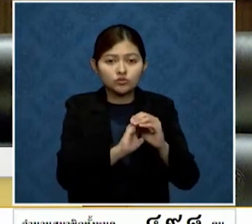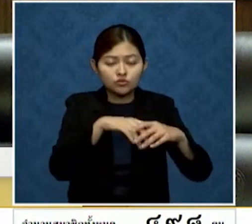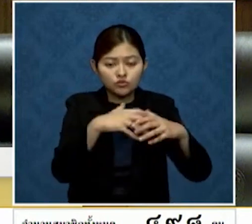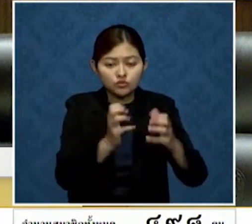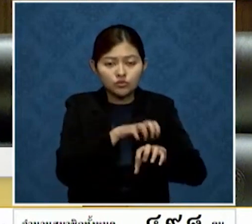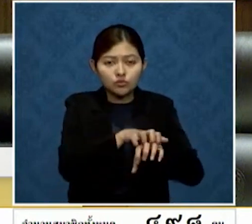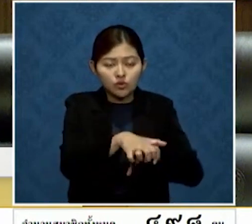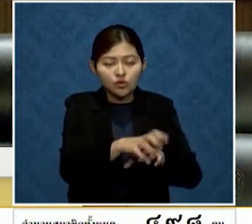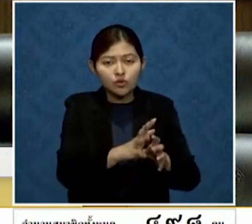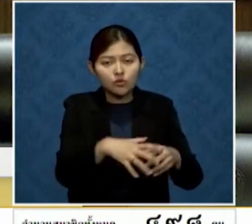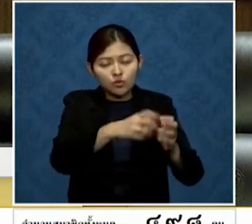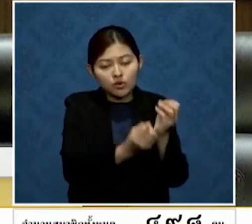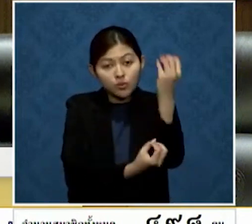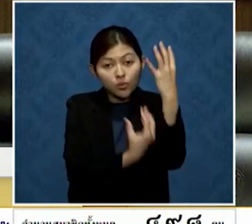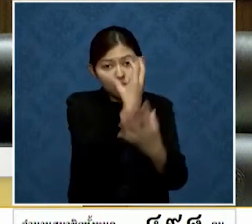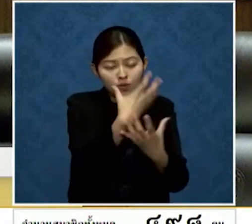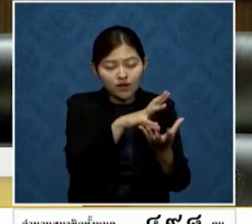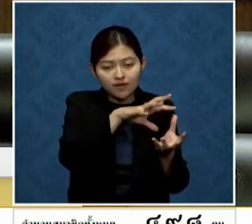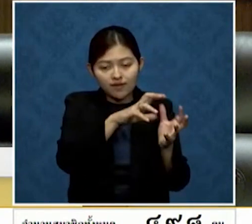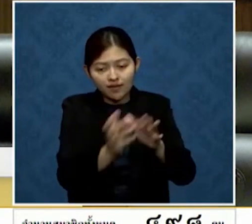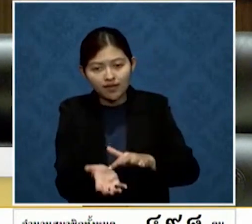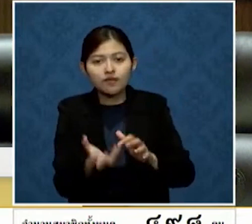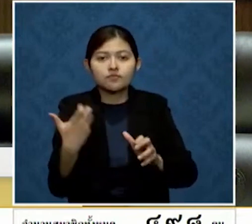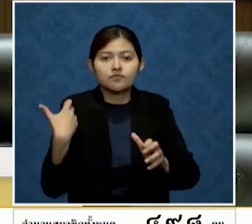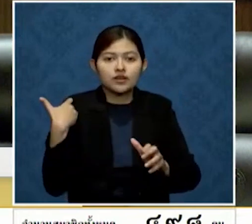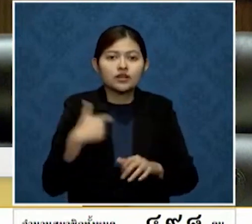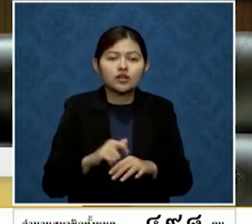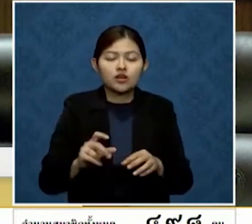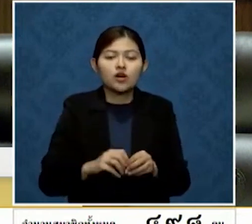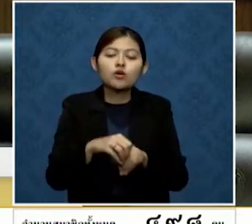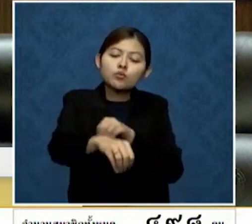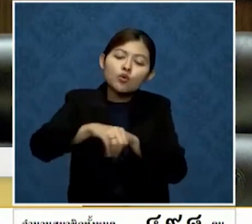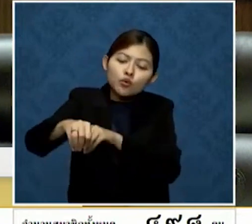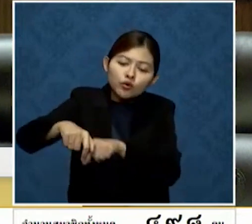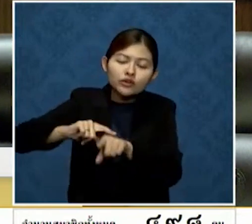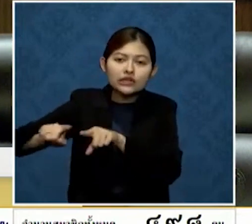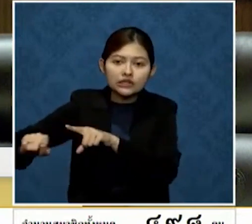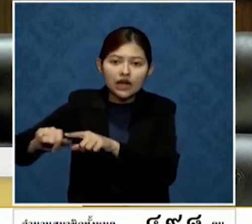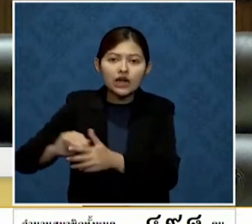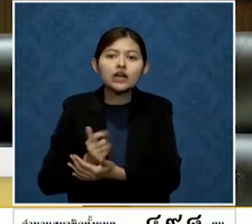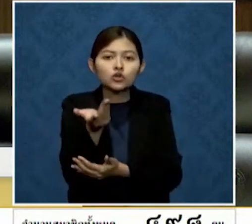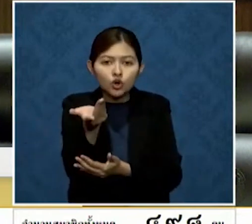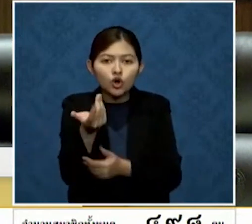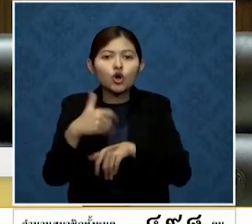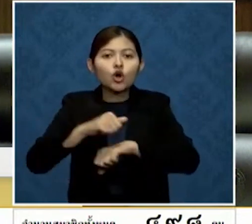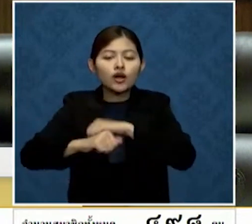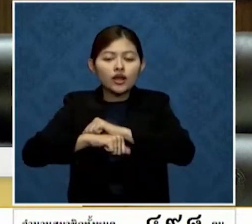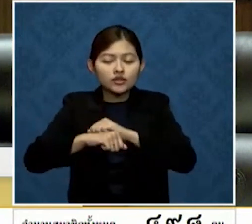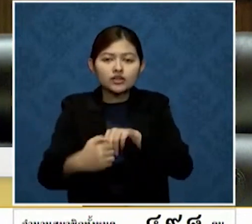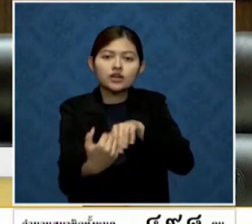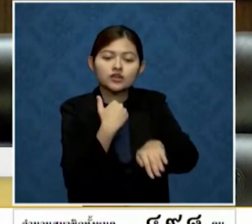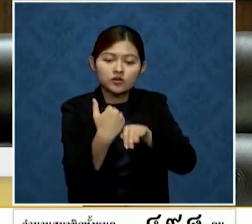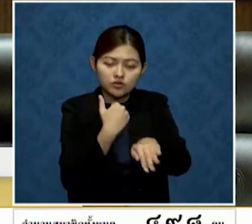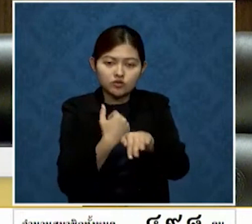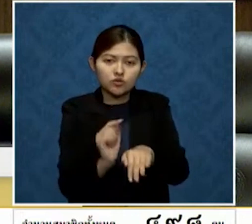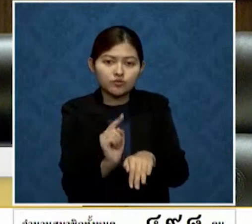และล้มตายไปจำith Madridกรวมไปกระทั่งพ Esp อื่น อื่น จึง ควร ยกระดับถนนนี้ขึ้นและ ซ้มสราง ถนน